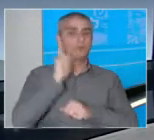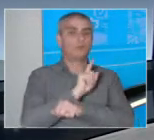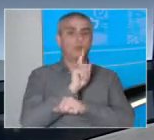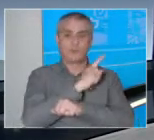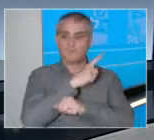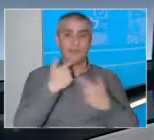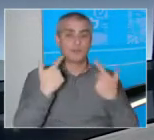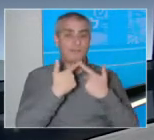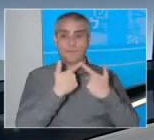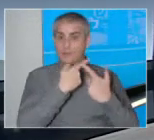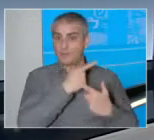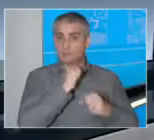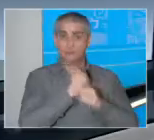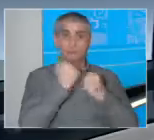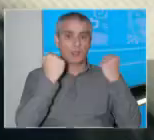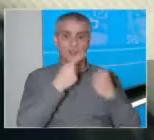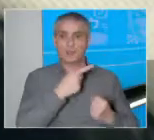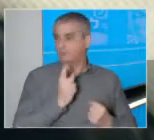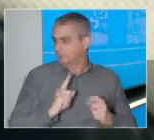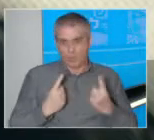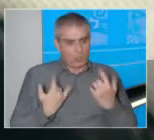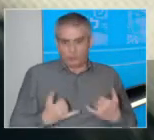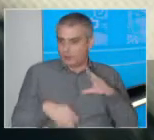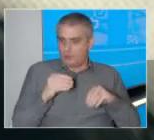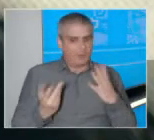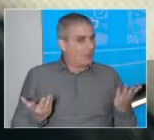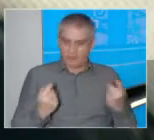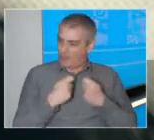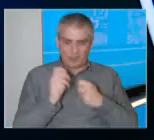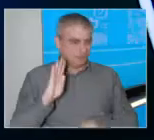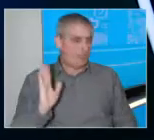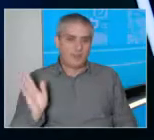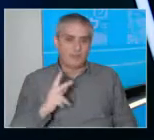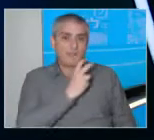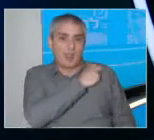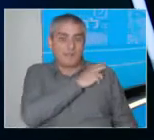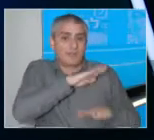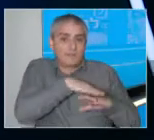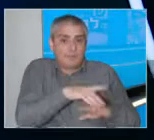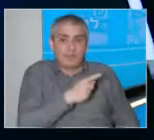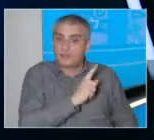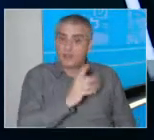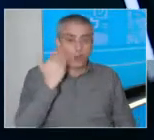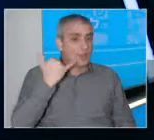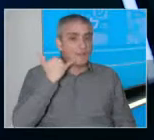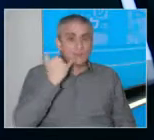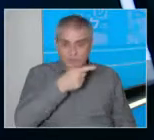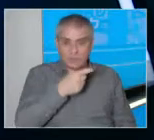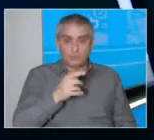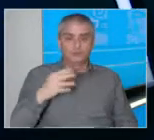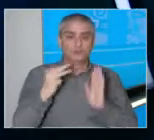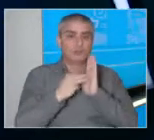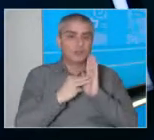איתן. סיפור, מה זה? זה לא אירוע של מערכת הבחירות, לא קשור לנתניהו, רמטכ"ל מכהן צוק איתן, זה לא היה אגב בטלפון, זה היה